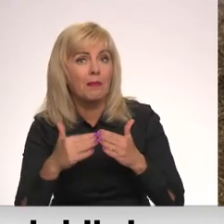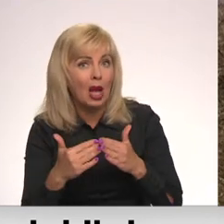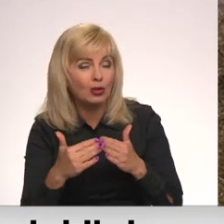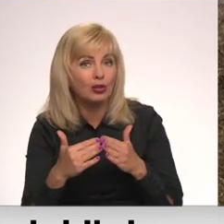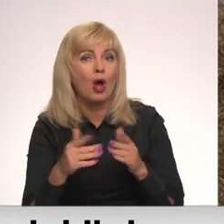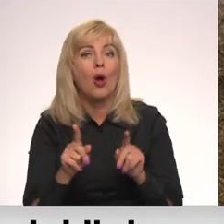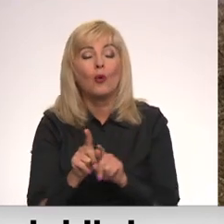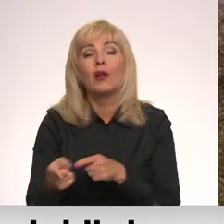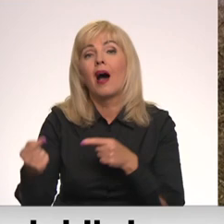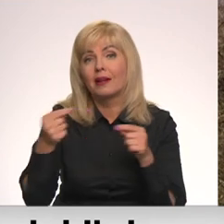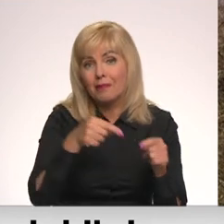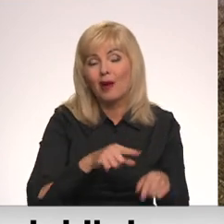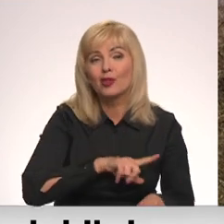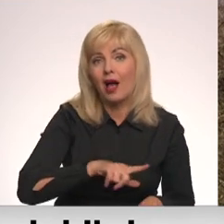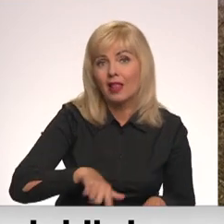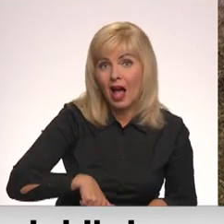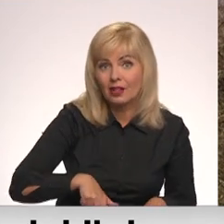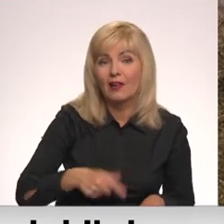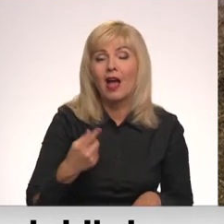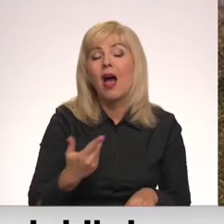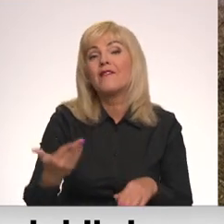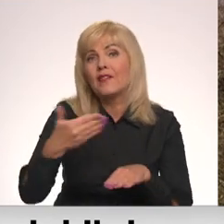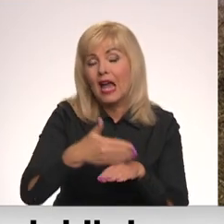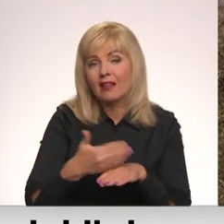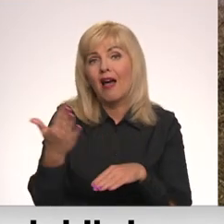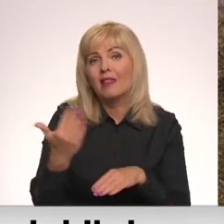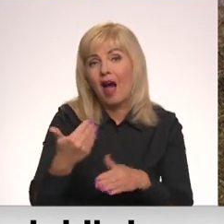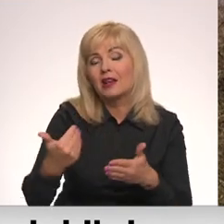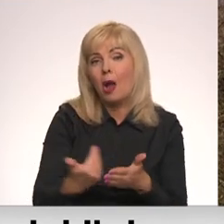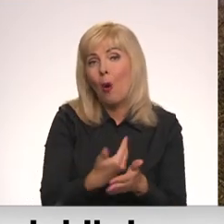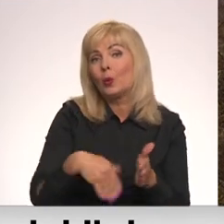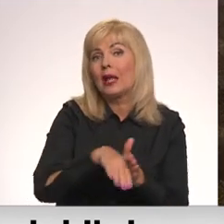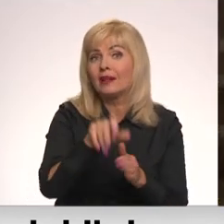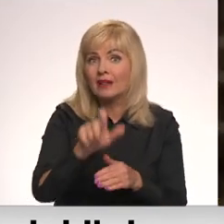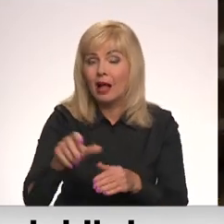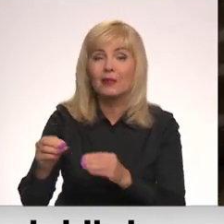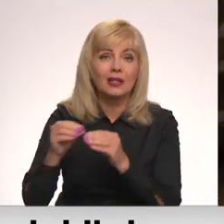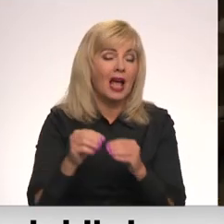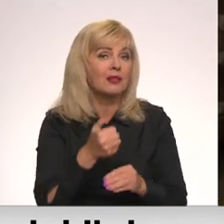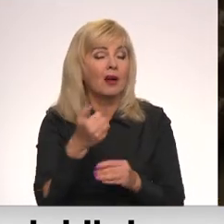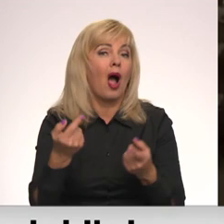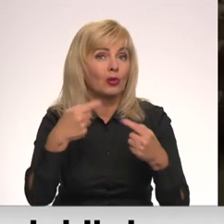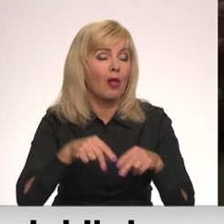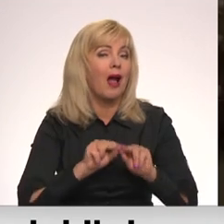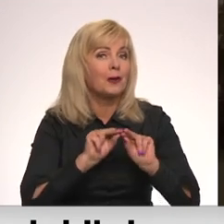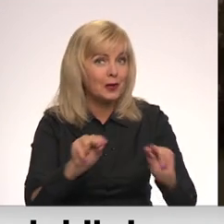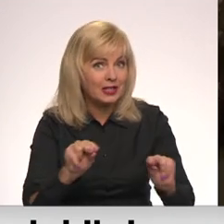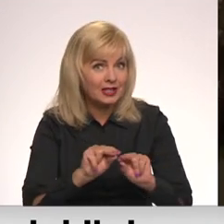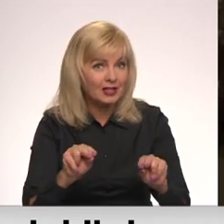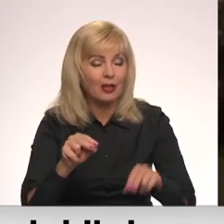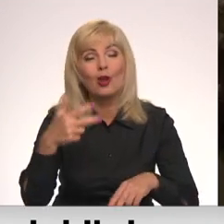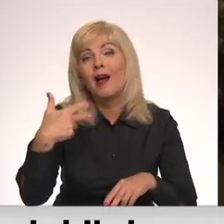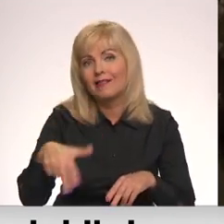uz Latviju, taču vietā nākuši jauni dalībnieki. 10 gadu laikā iestudēts vairāk kā